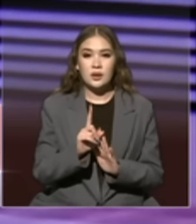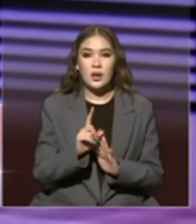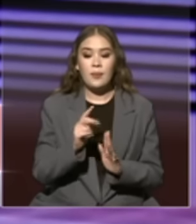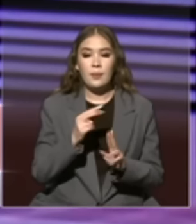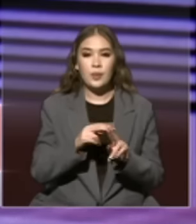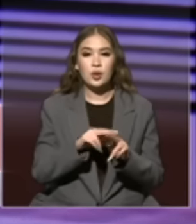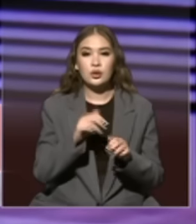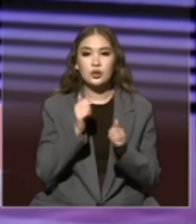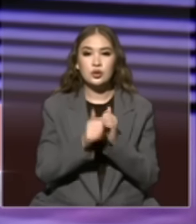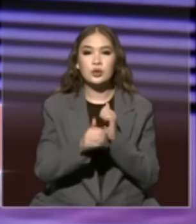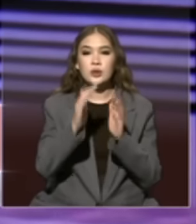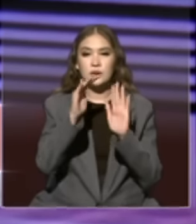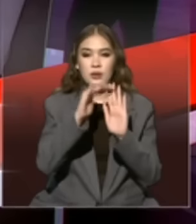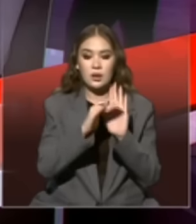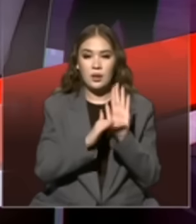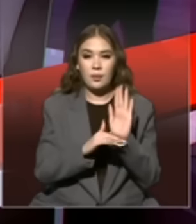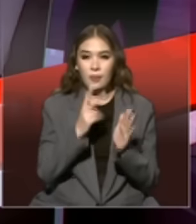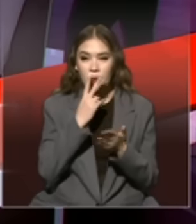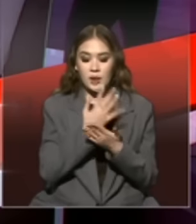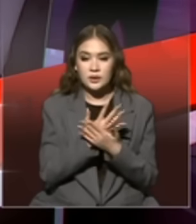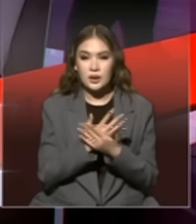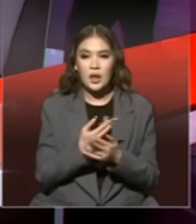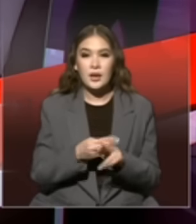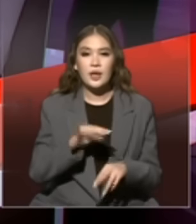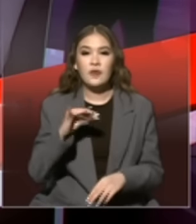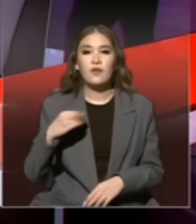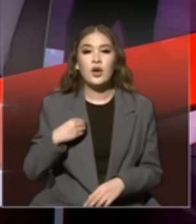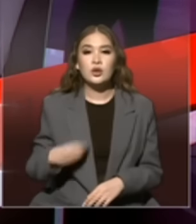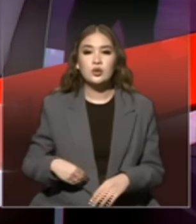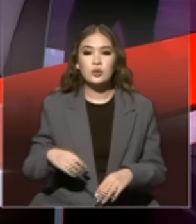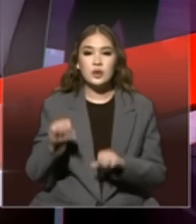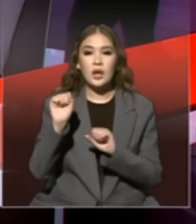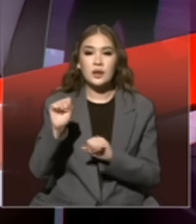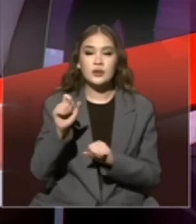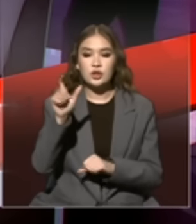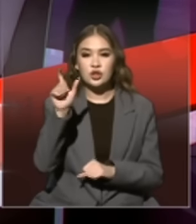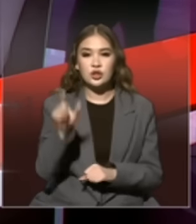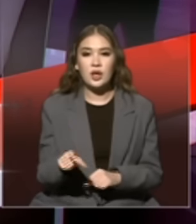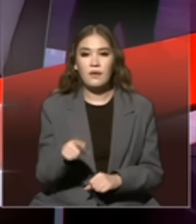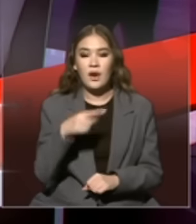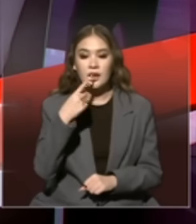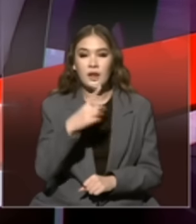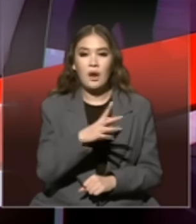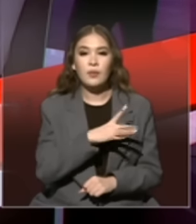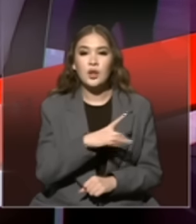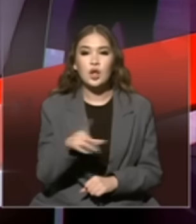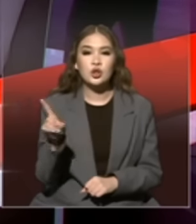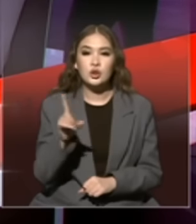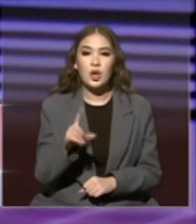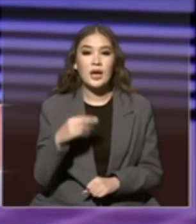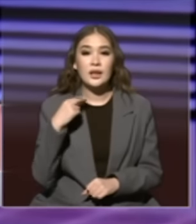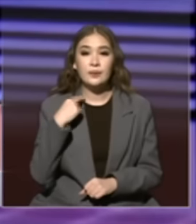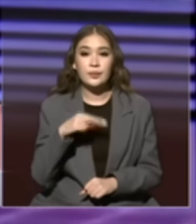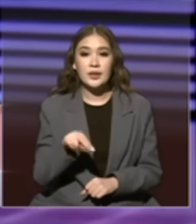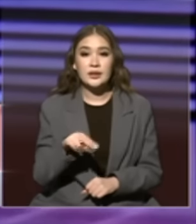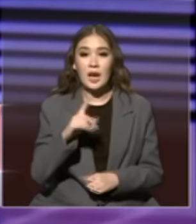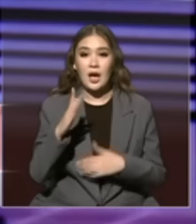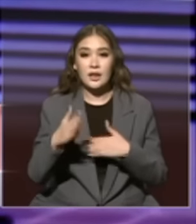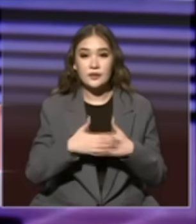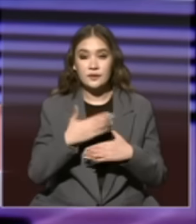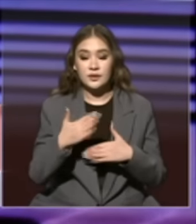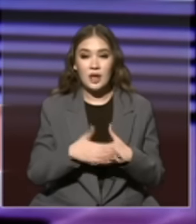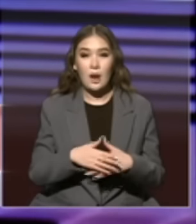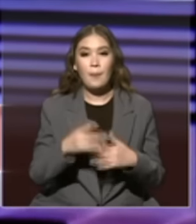тәртібінде тұрады. Бұл бір мәселе. Екінші мәселе француз заңгері Лабруердің айтқаны бар. Қылмыскерді жазалау дейді,